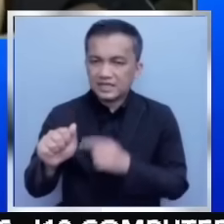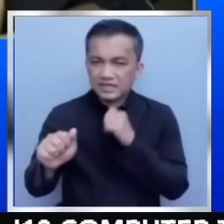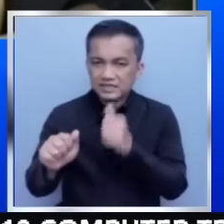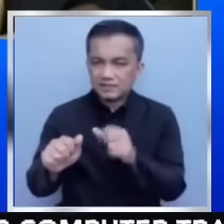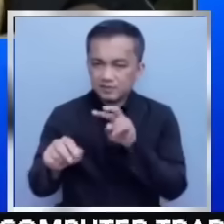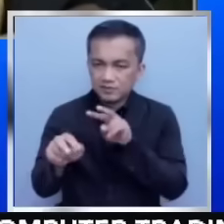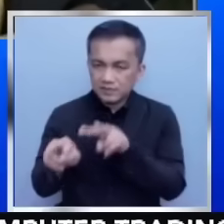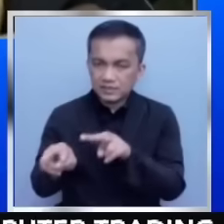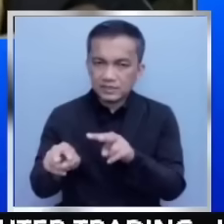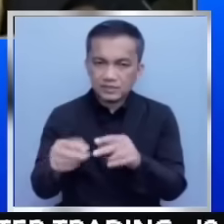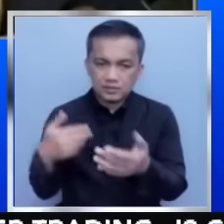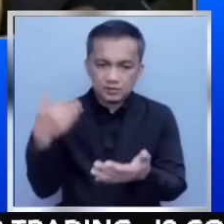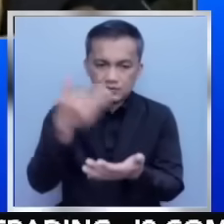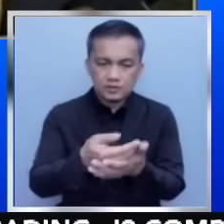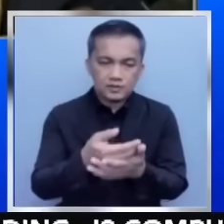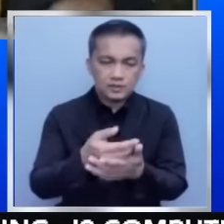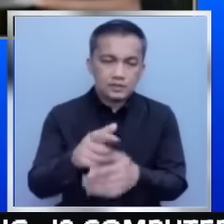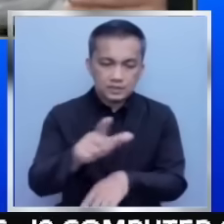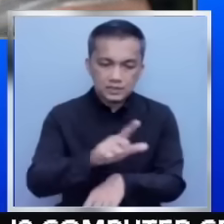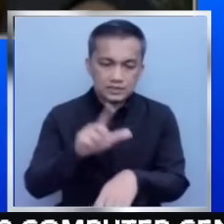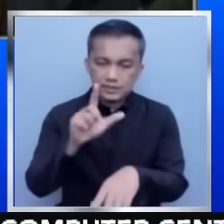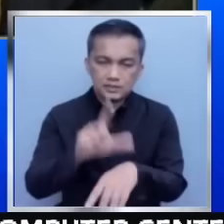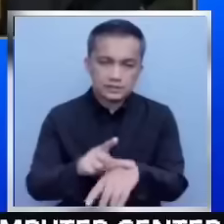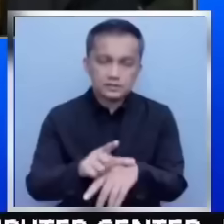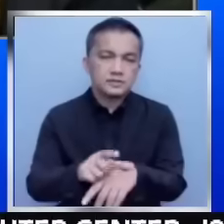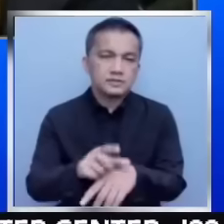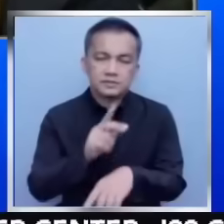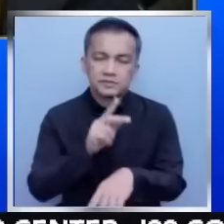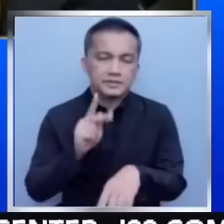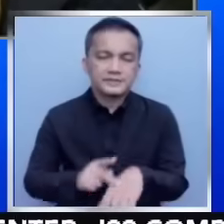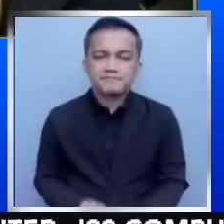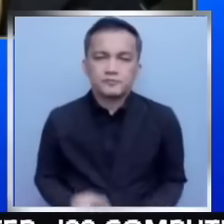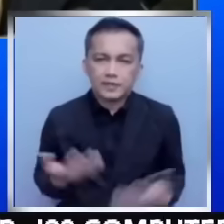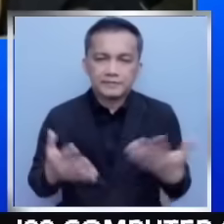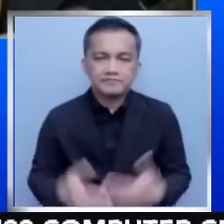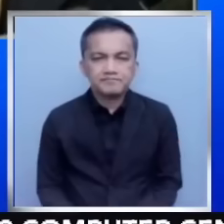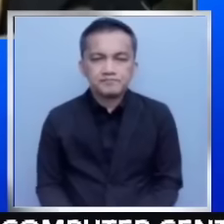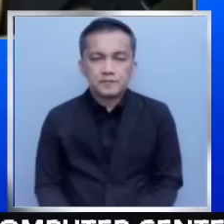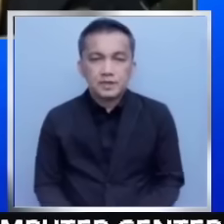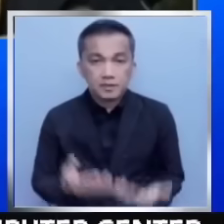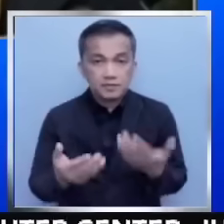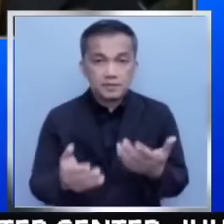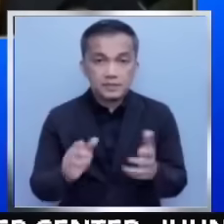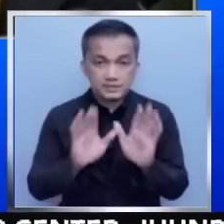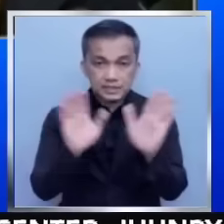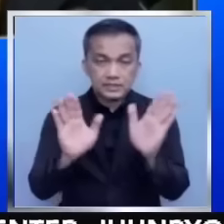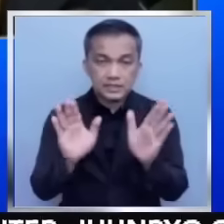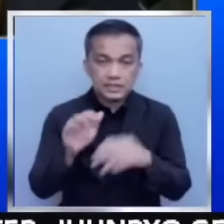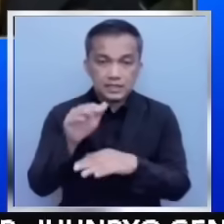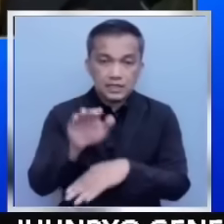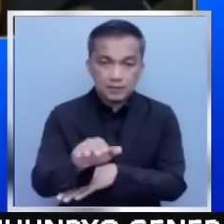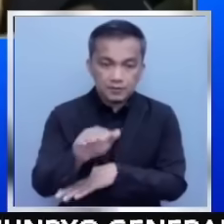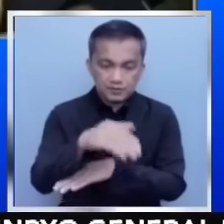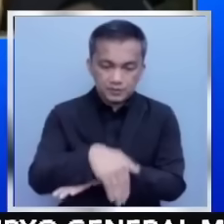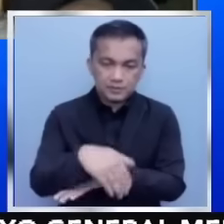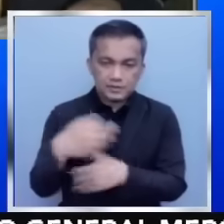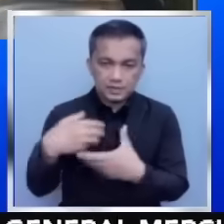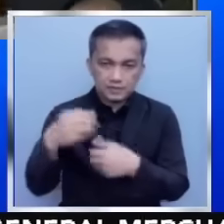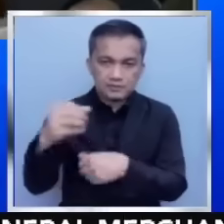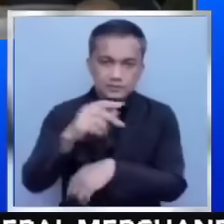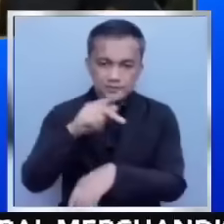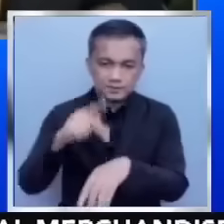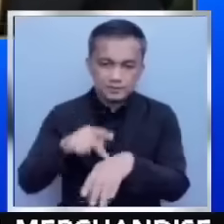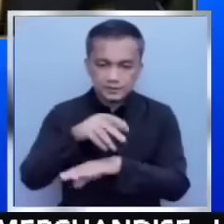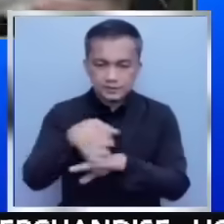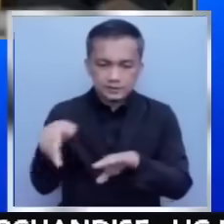o tatawid sa anumang bahagi ng bansa. Posible rin na sa Linggo ng hapon o gabi ay nasa labas na ito ng FAR. Pero patuloy